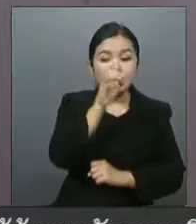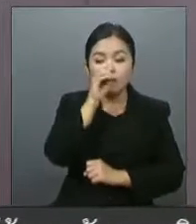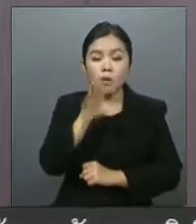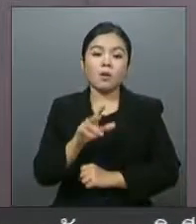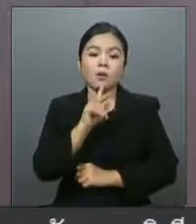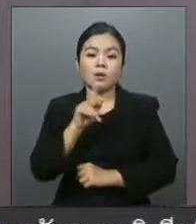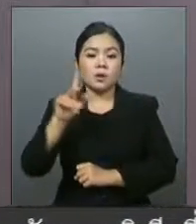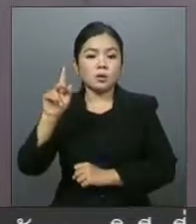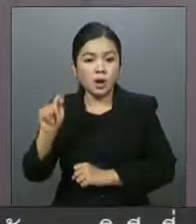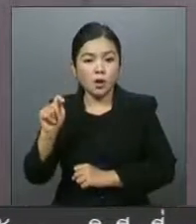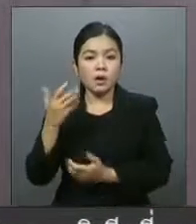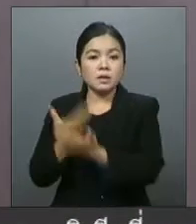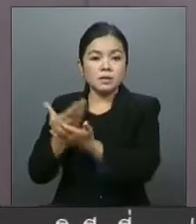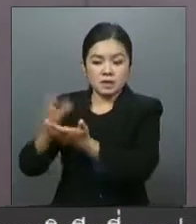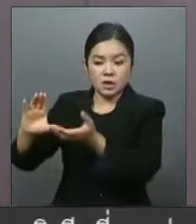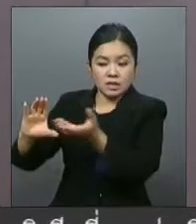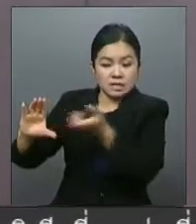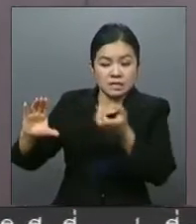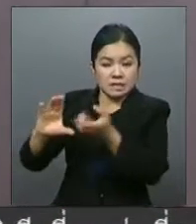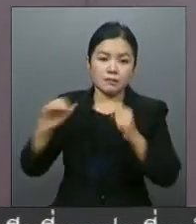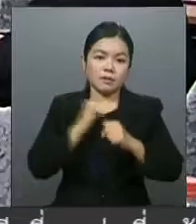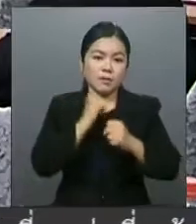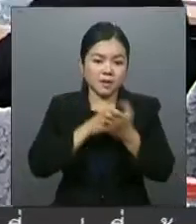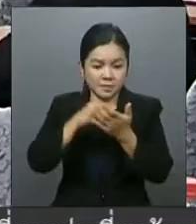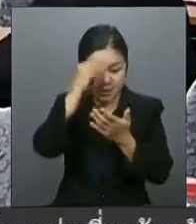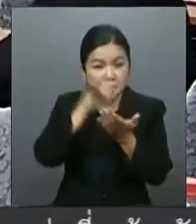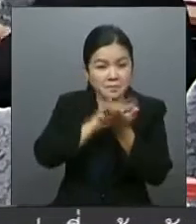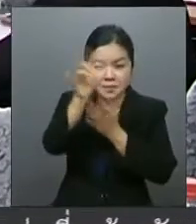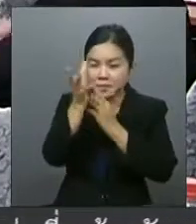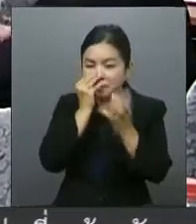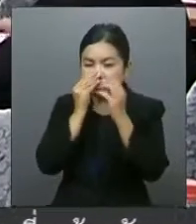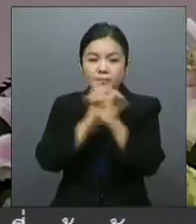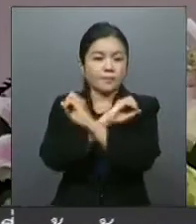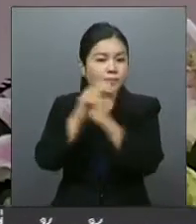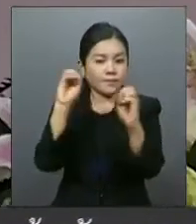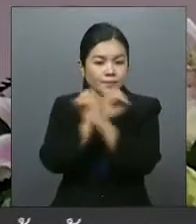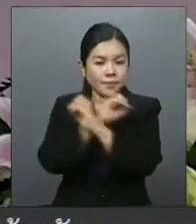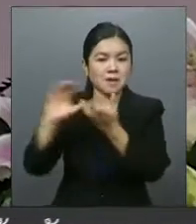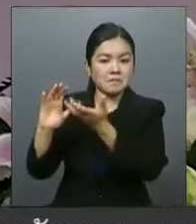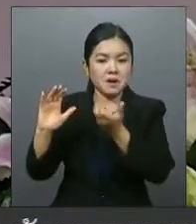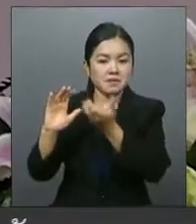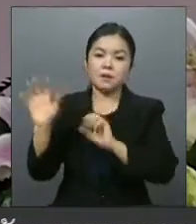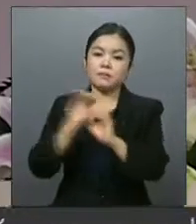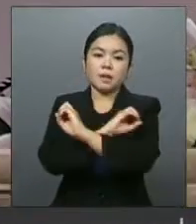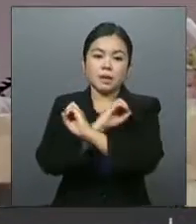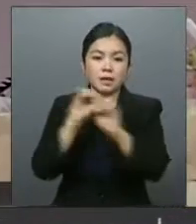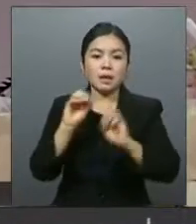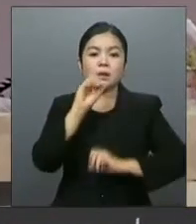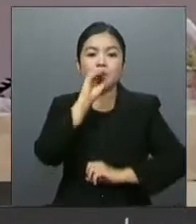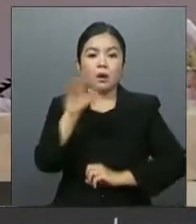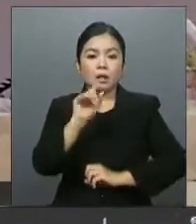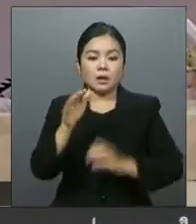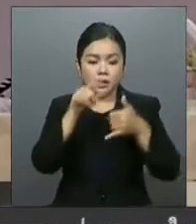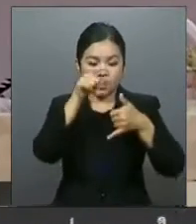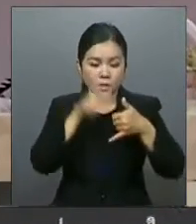การพัฒนาพรรคการเมืองไปศึกษาดูงานในต่างประเทศค่ะนอกจากความเห็นต่างเกี่ยวกับโครงสร้างองค์กรและบุคคล